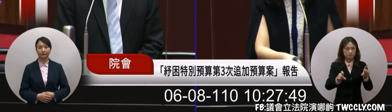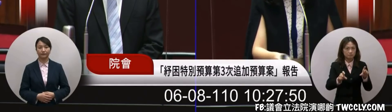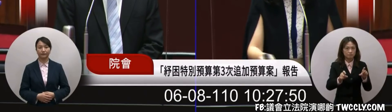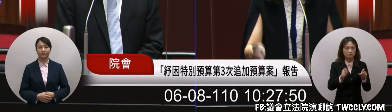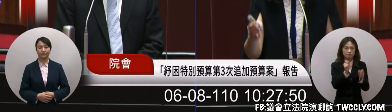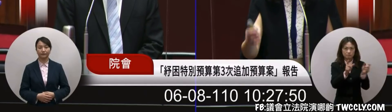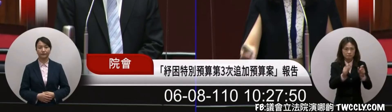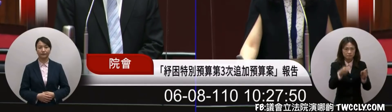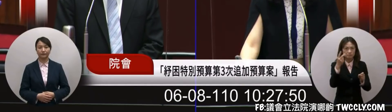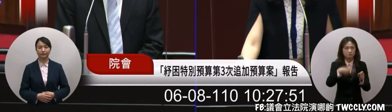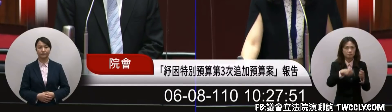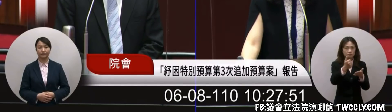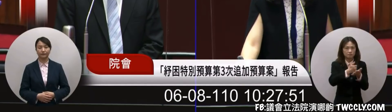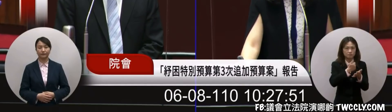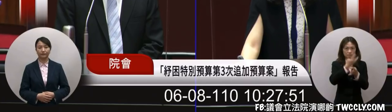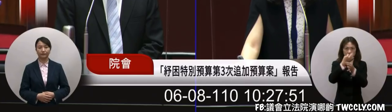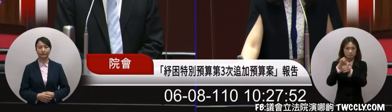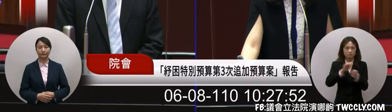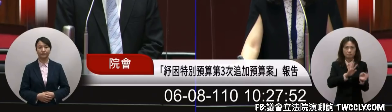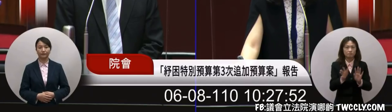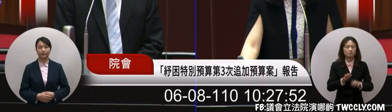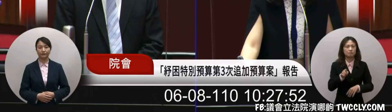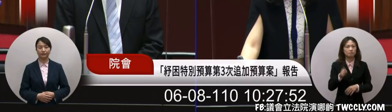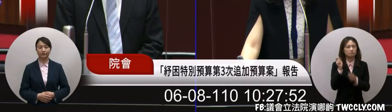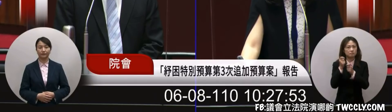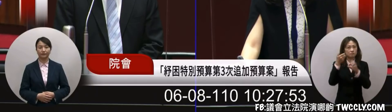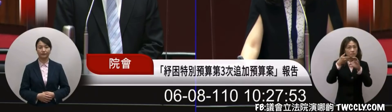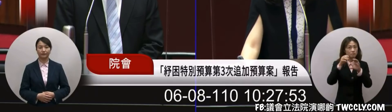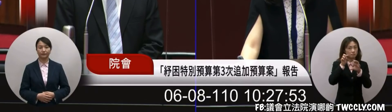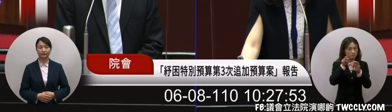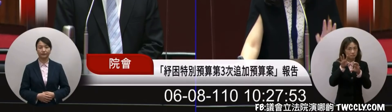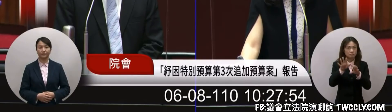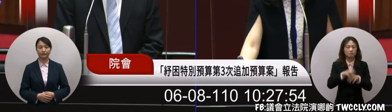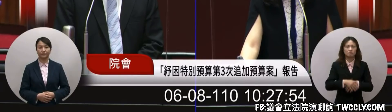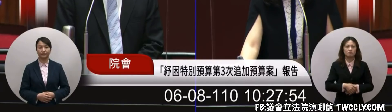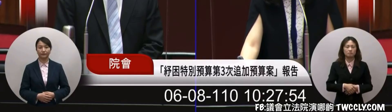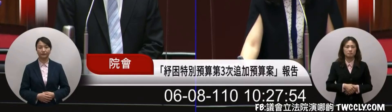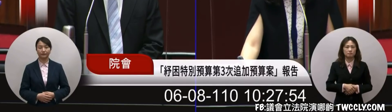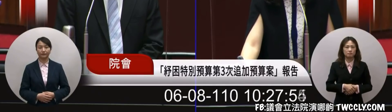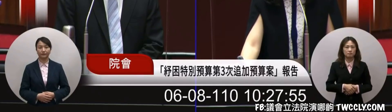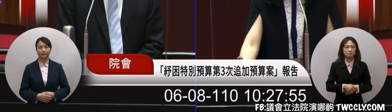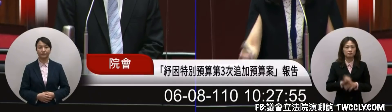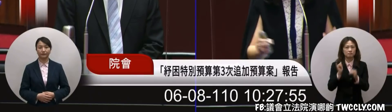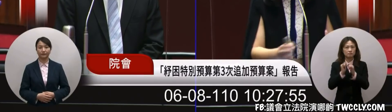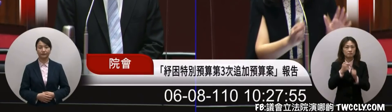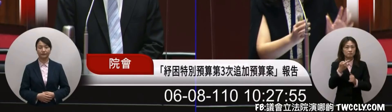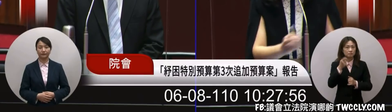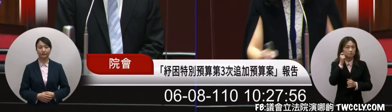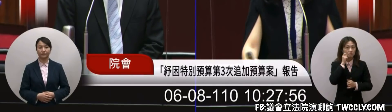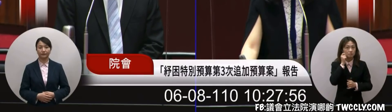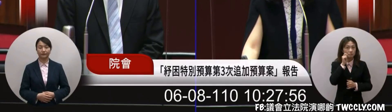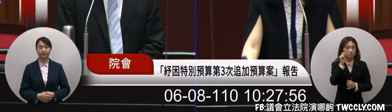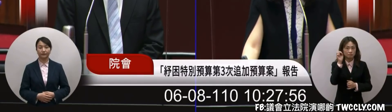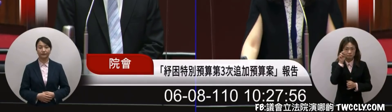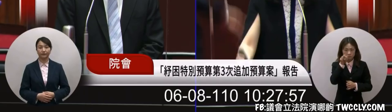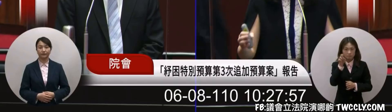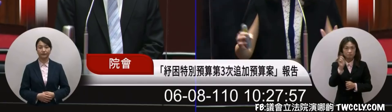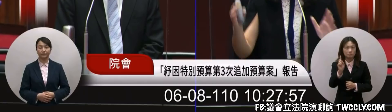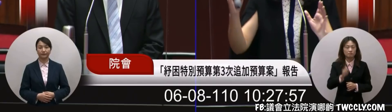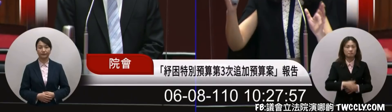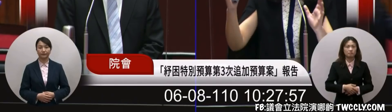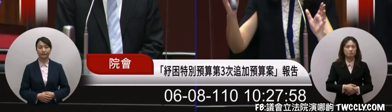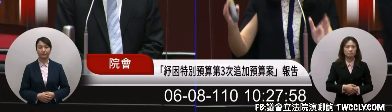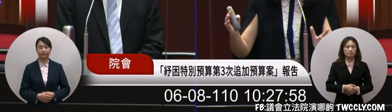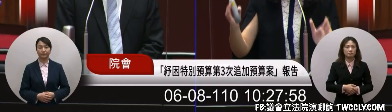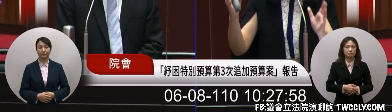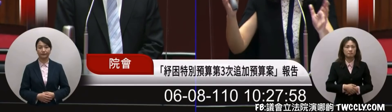货的状况？院长，您最近也看电视嘛？其实我们其实国人现在最开心看到的一个画面，不是指挥中心的记者会，而